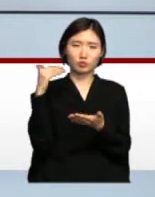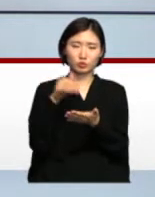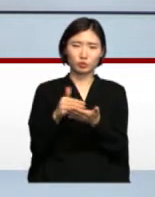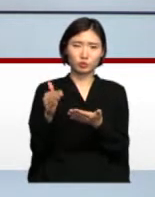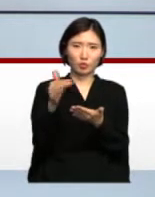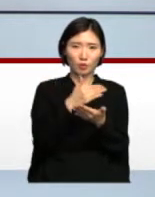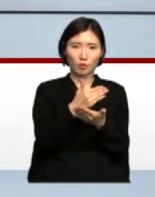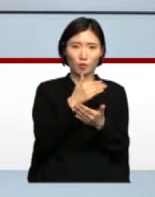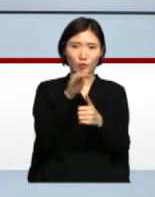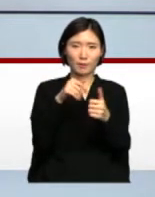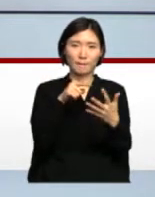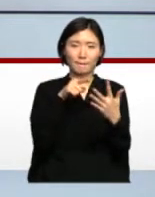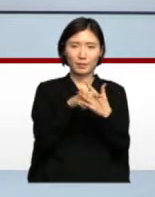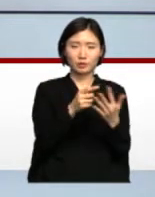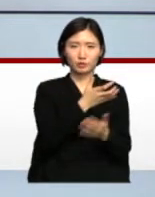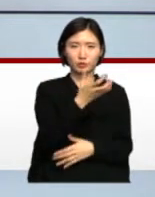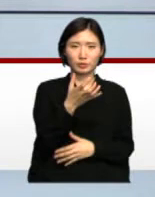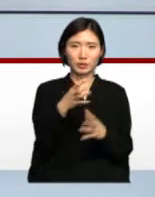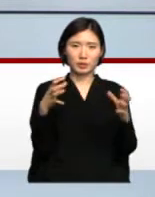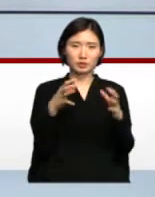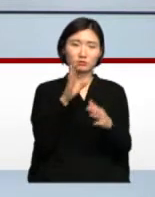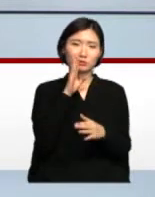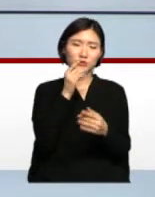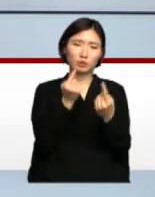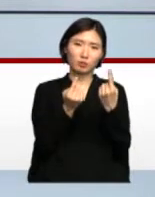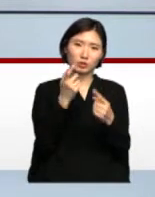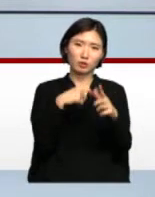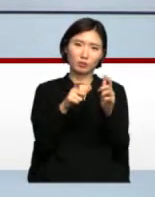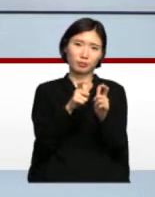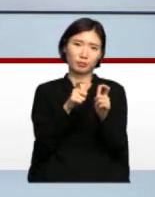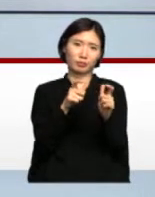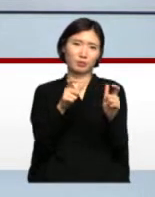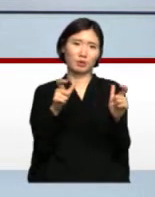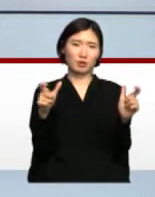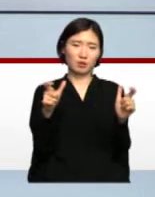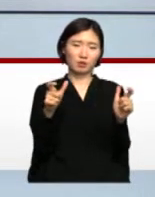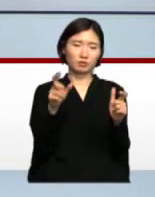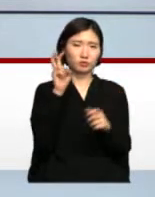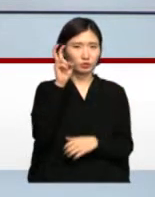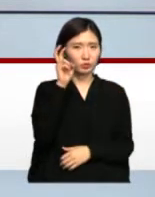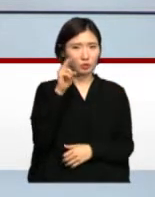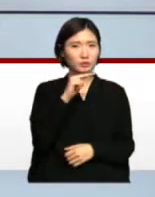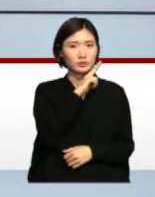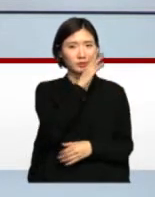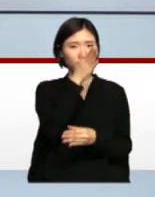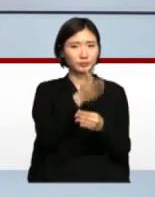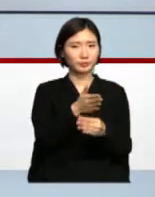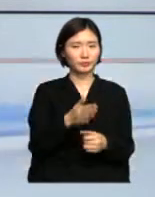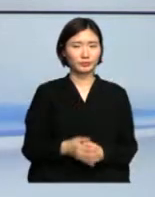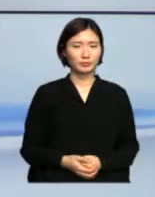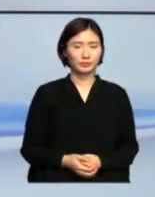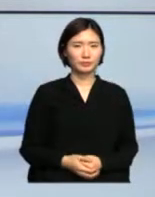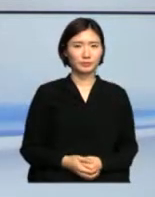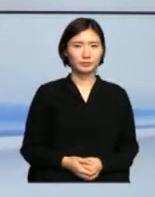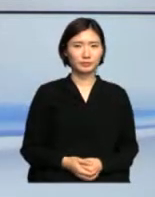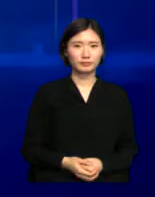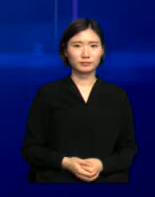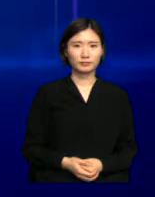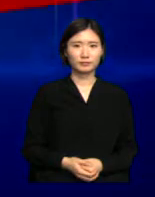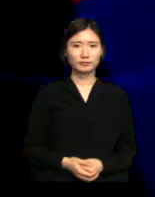포착됐습니다. 쓰레기 수집 운반량을 실제보다 부풀렸다는 추측을 뒷받침해주고 있습니다. 계속해서 박선화 기자의